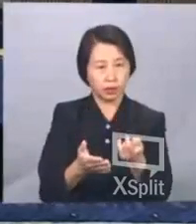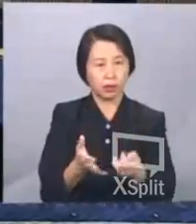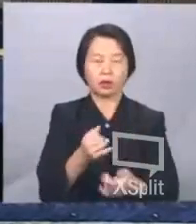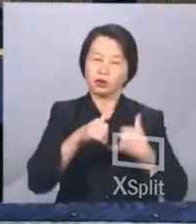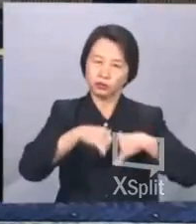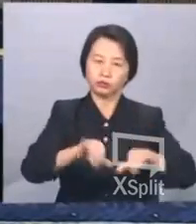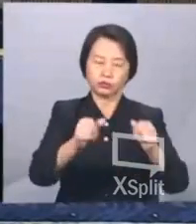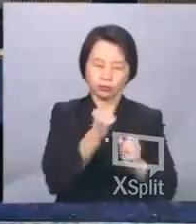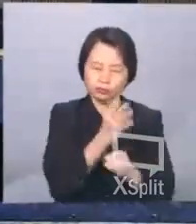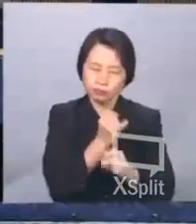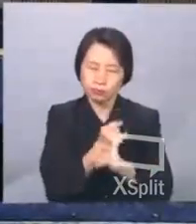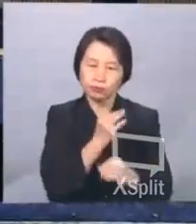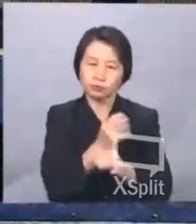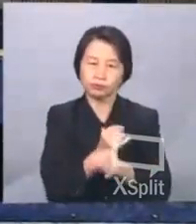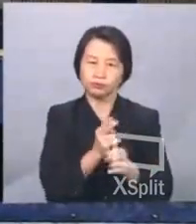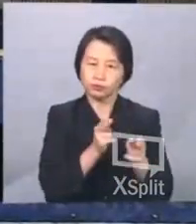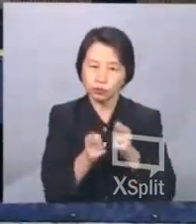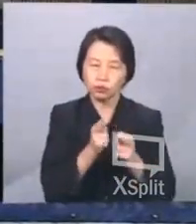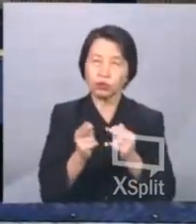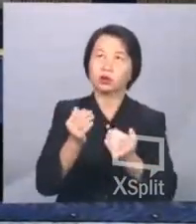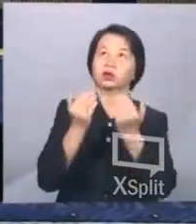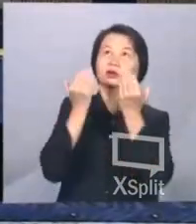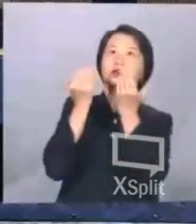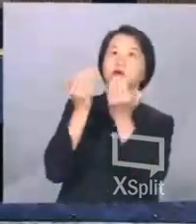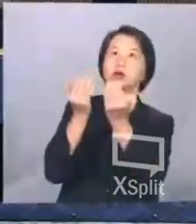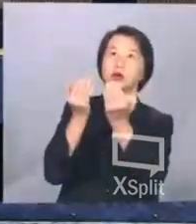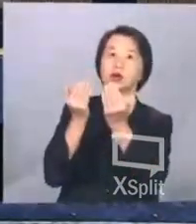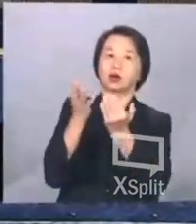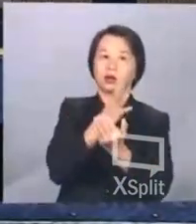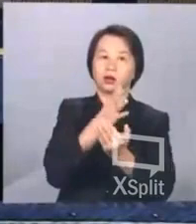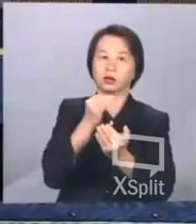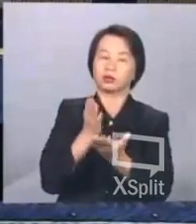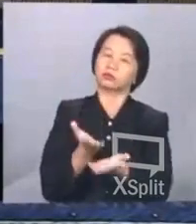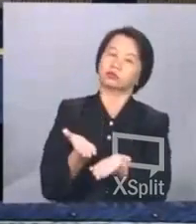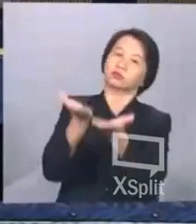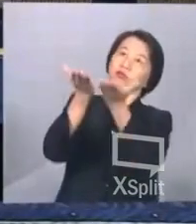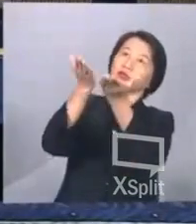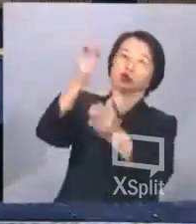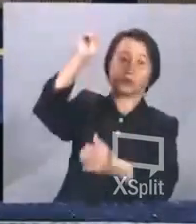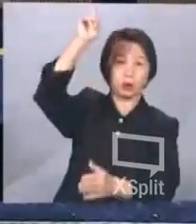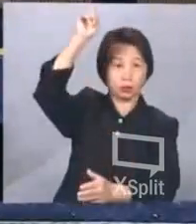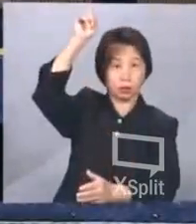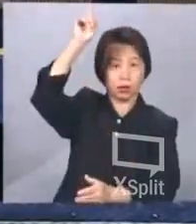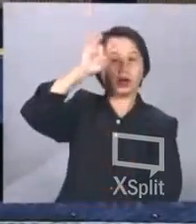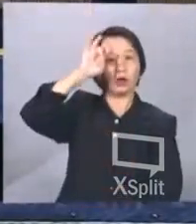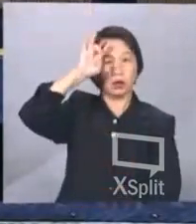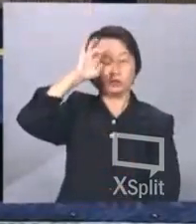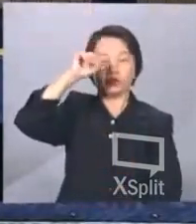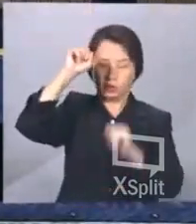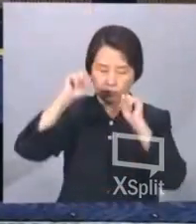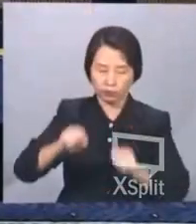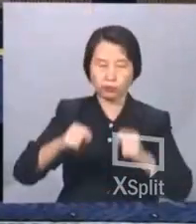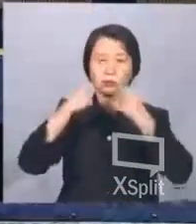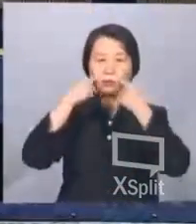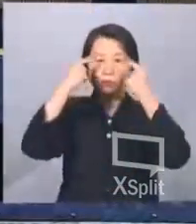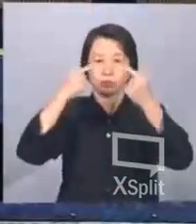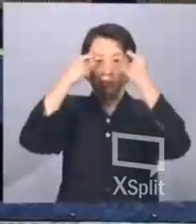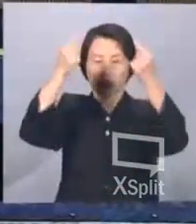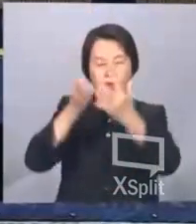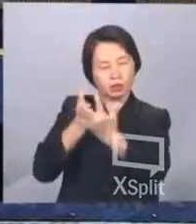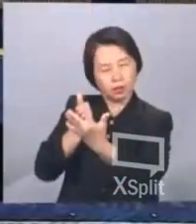teruslah berusaha berdoa dan bertawakal Insyaallah kita akan mencair